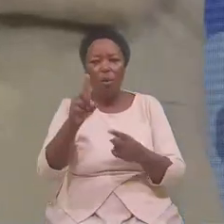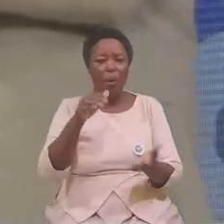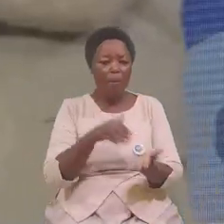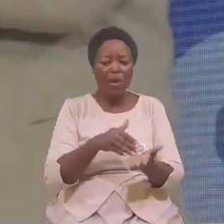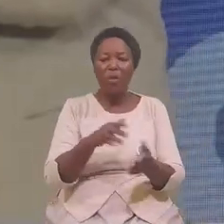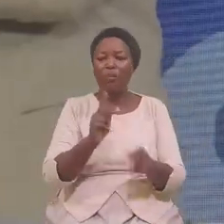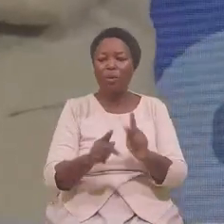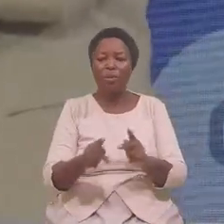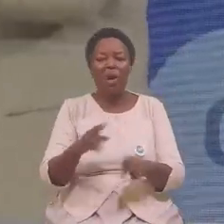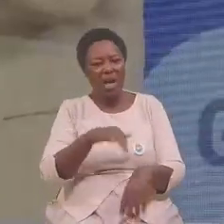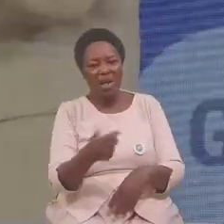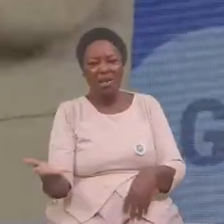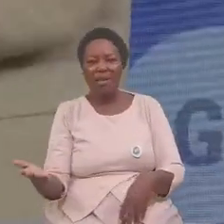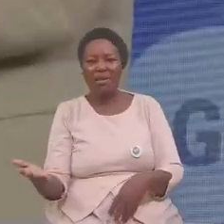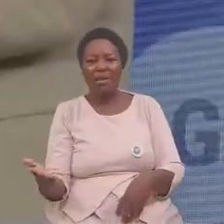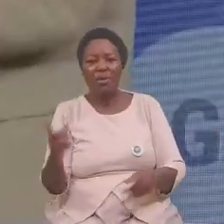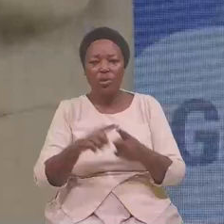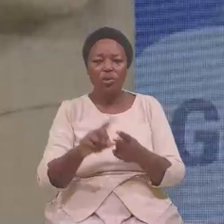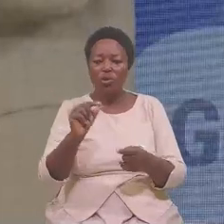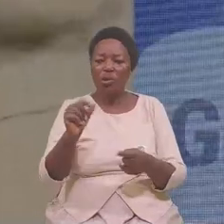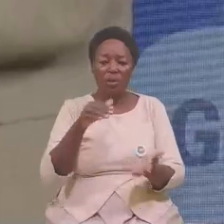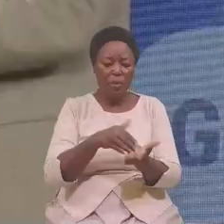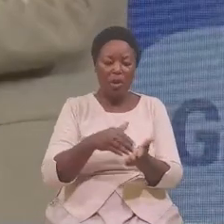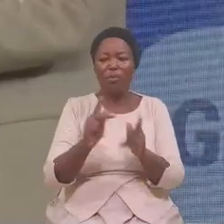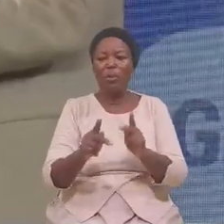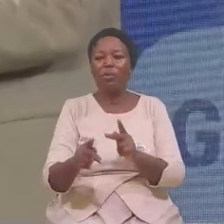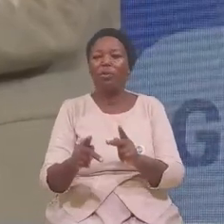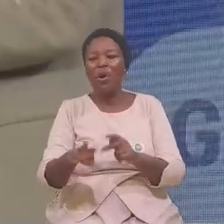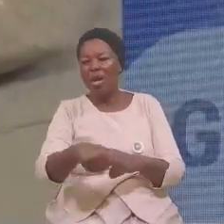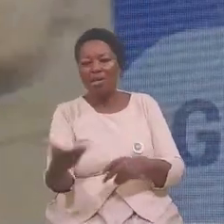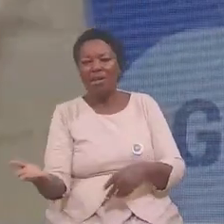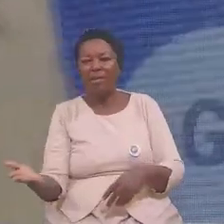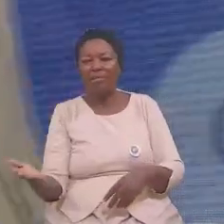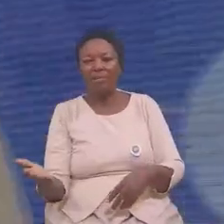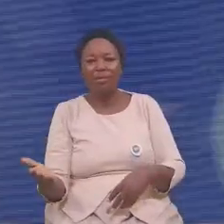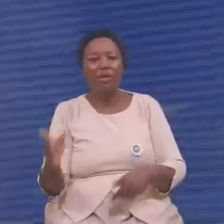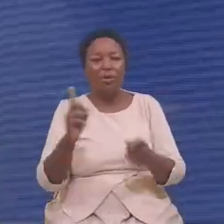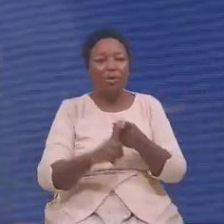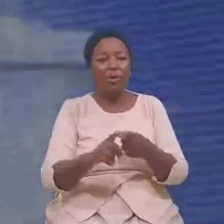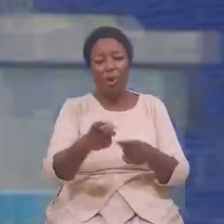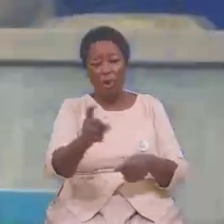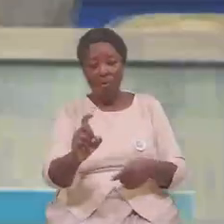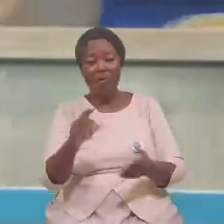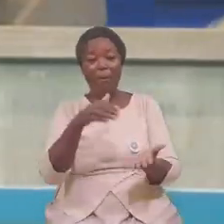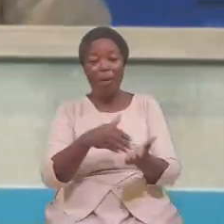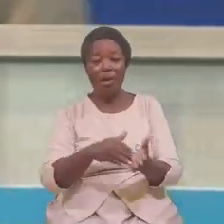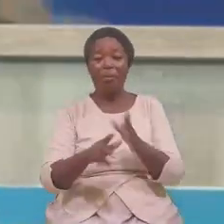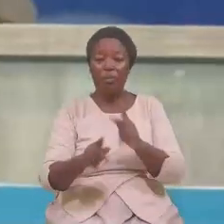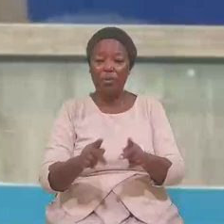tout ce que à 20 millions de personnes, tout ce que à 100 millions de personnes,